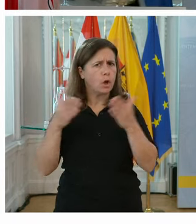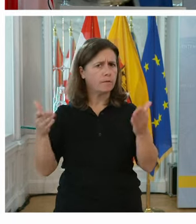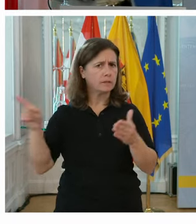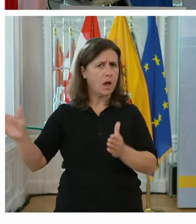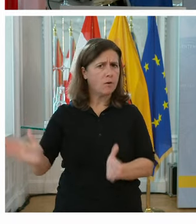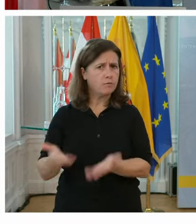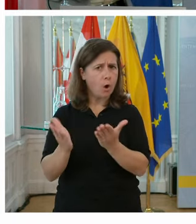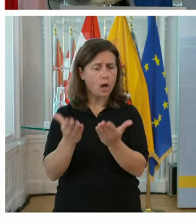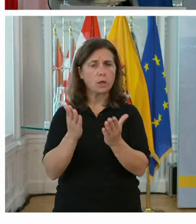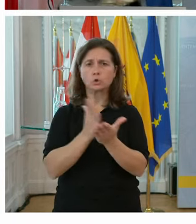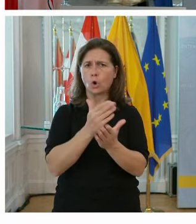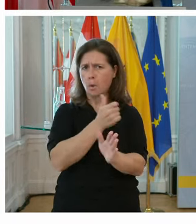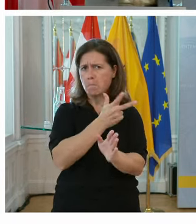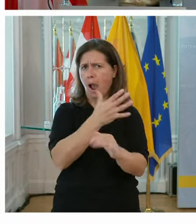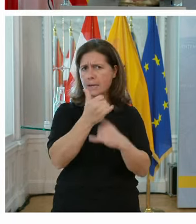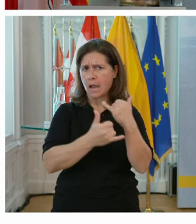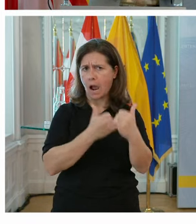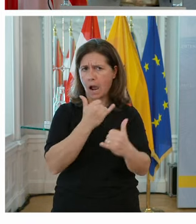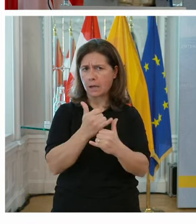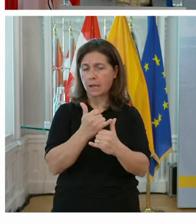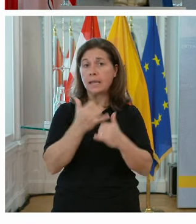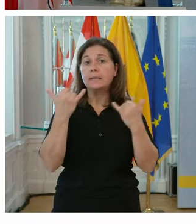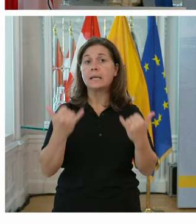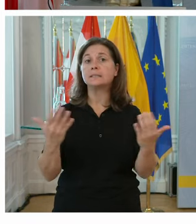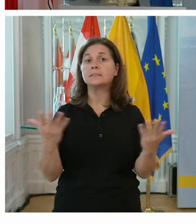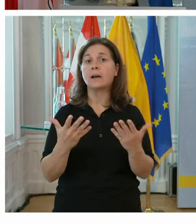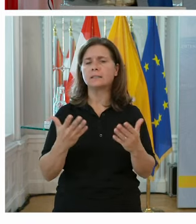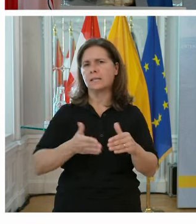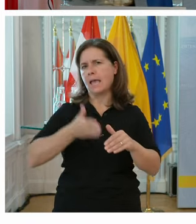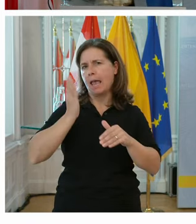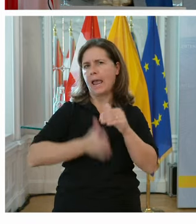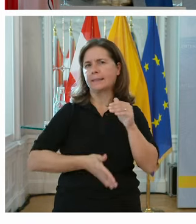es jetzt dann schon seit einigen Jahren und man ist jetzt dann hergegangen Ende